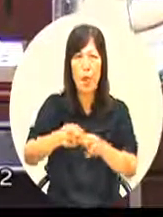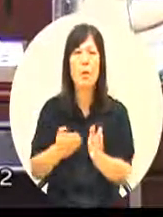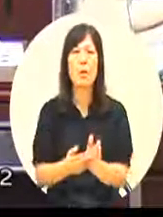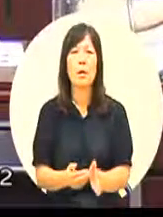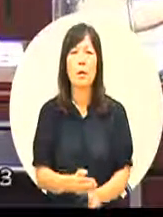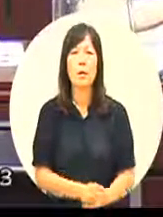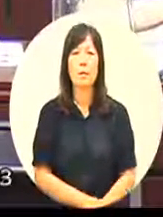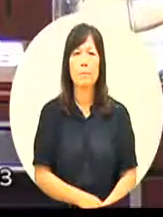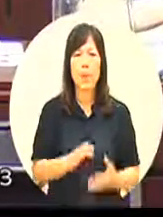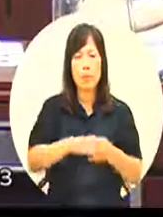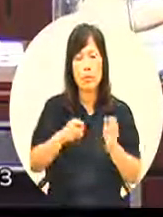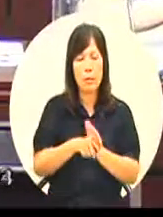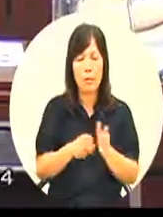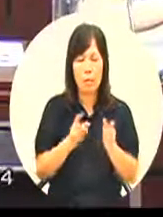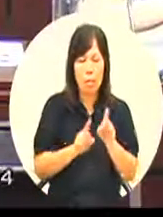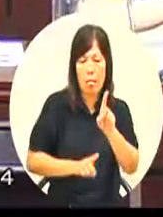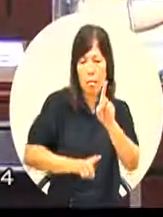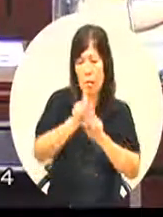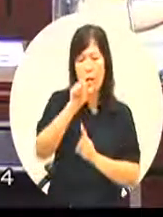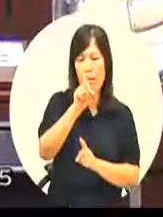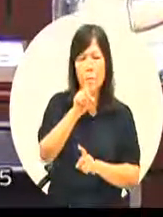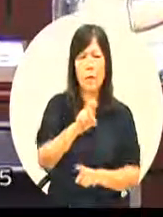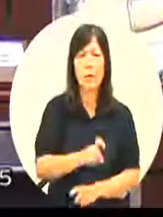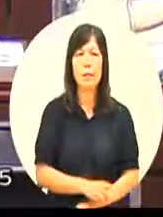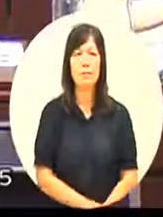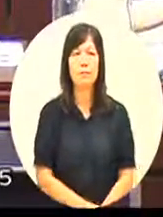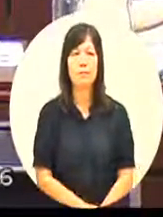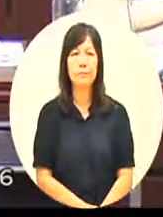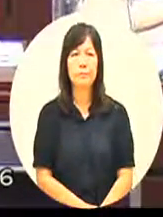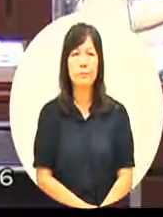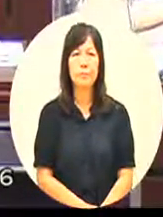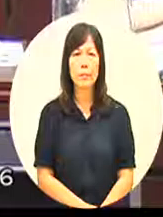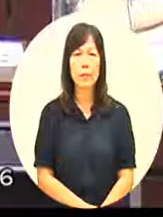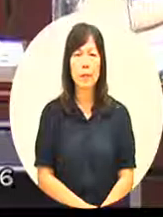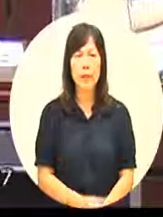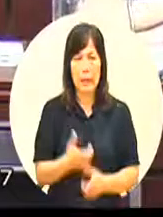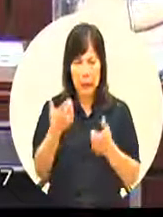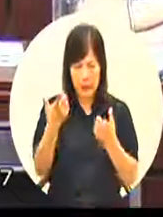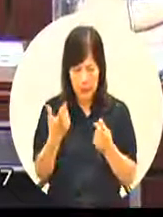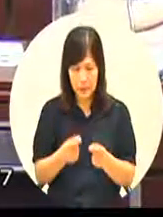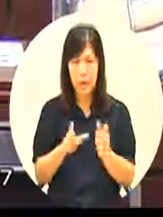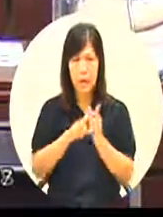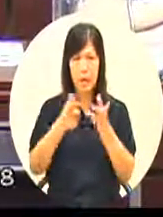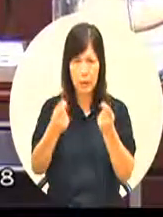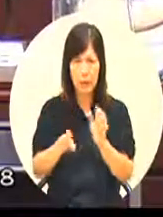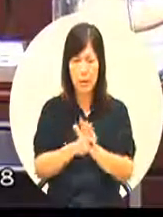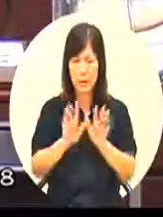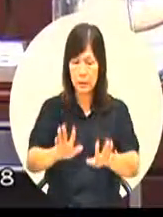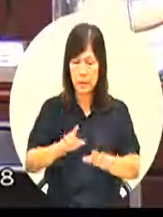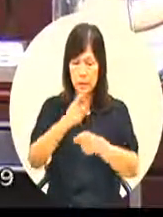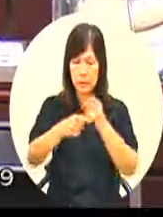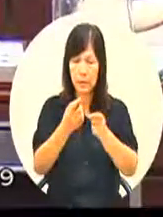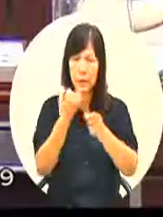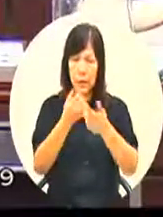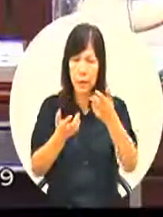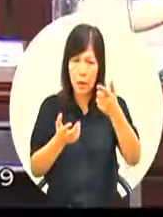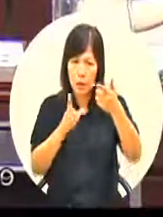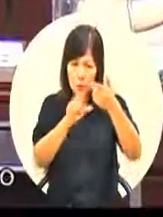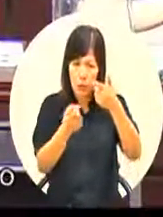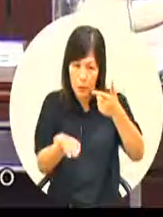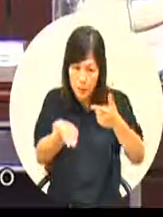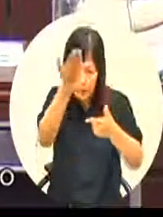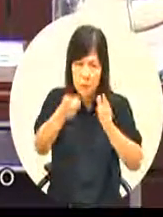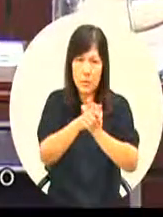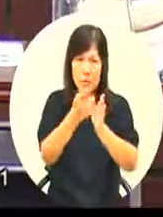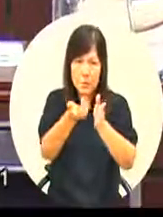就可能它没有办法跟得上这个时代新的要求。那在同时，在今年的这个上半年，各位议员的服务处都接